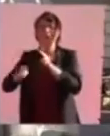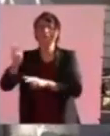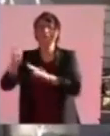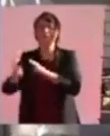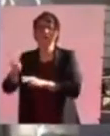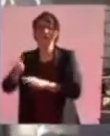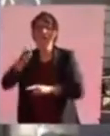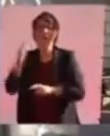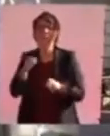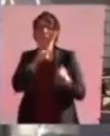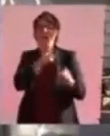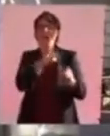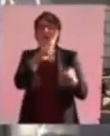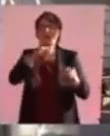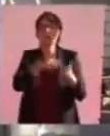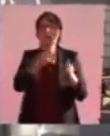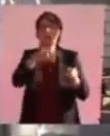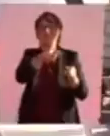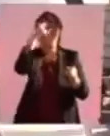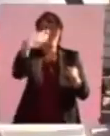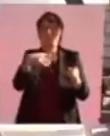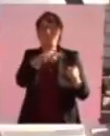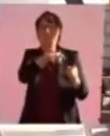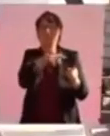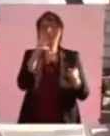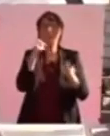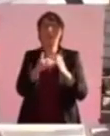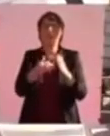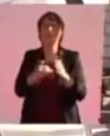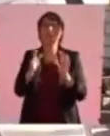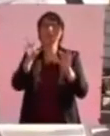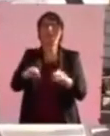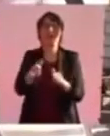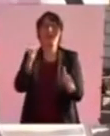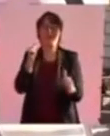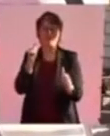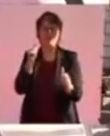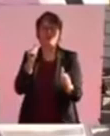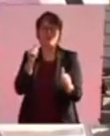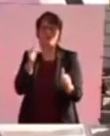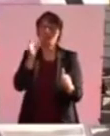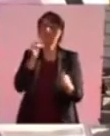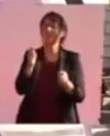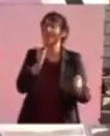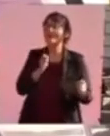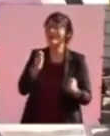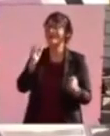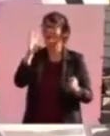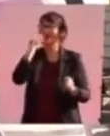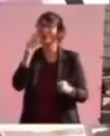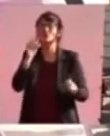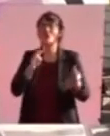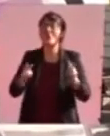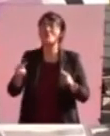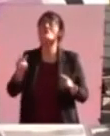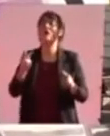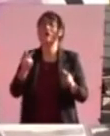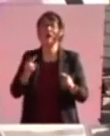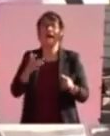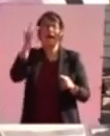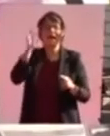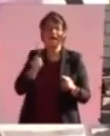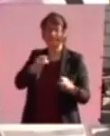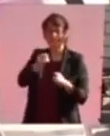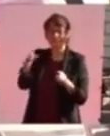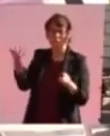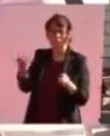perché lavorare per l'eliminazione dei fattori di rischio attraverso i monitoraggi le misurazioni le attività di controllo nei servizi